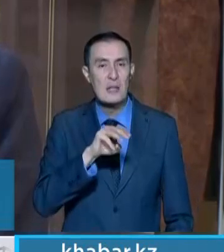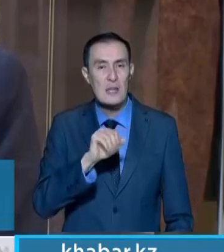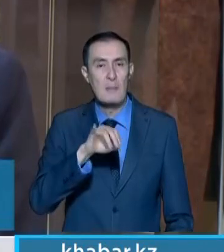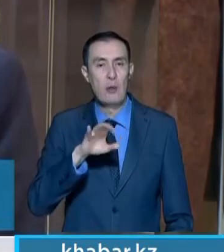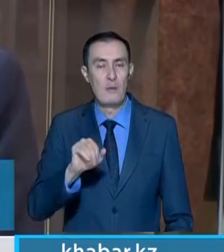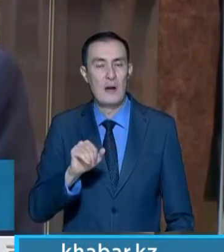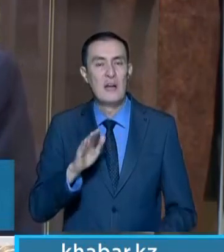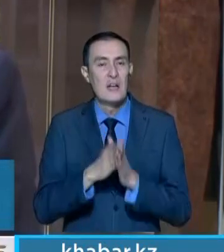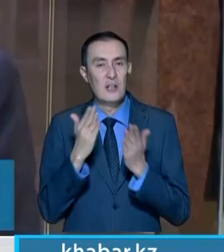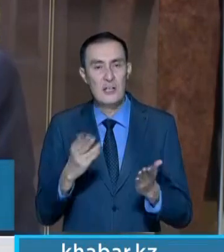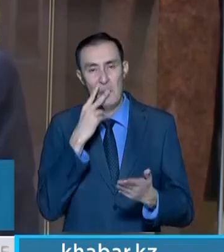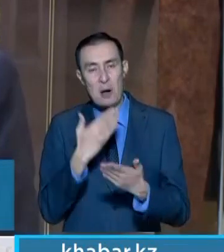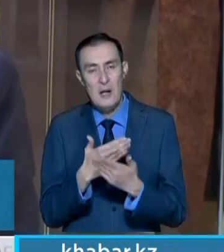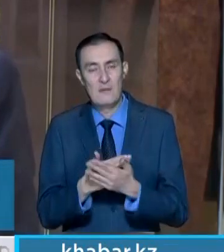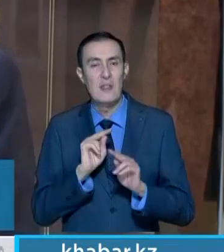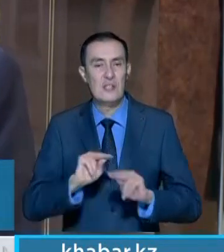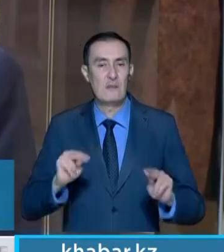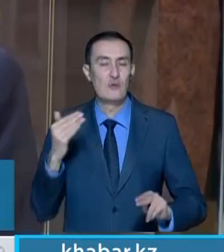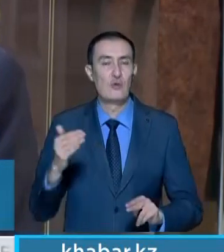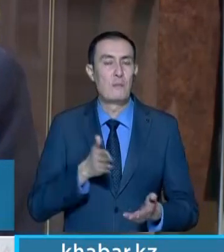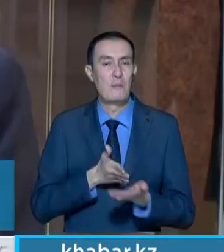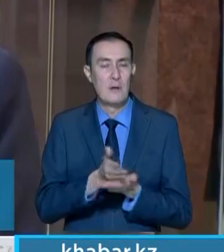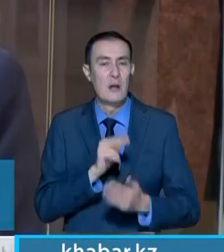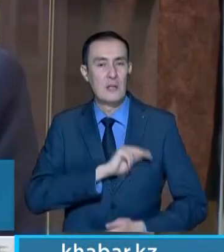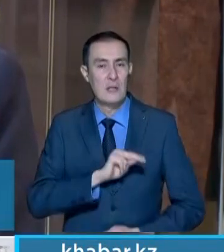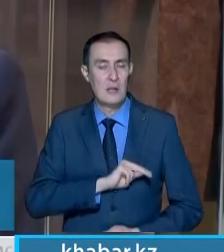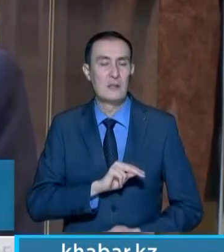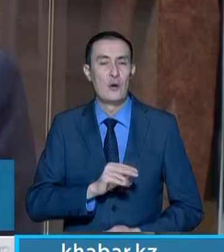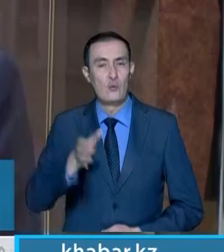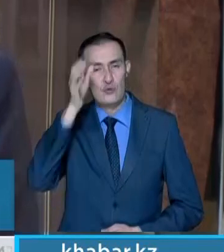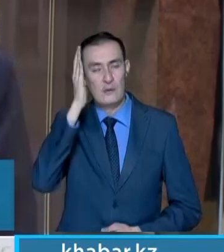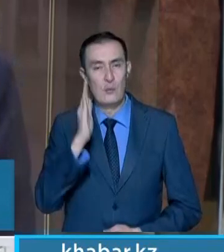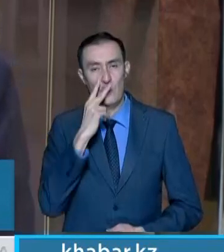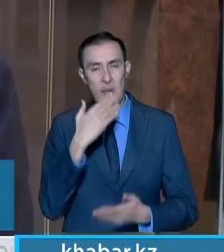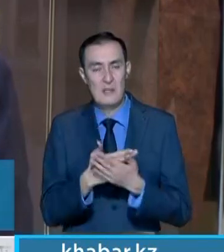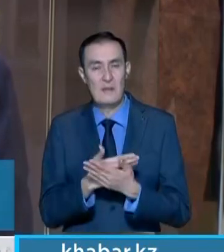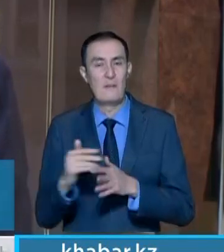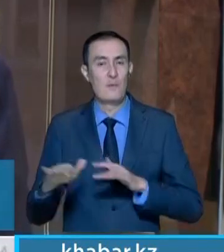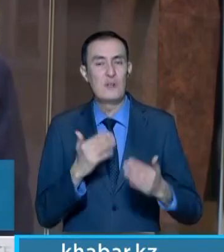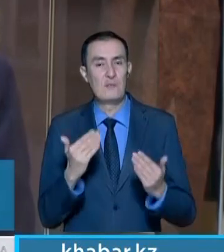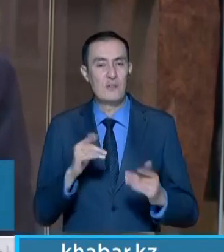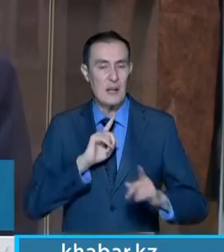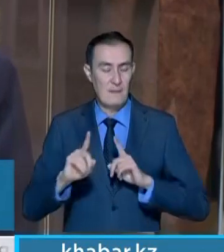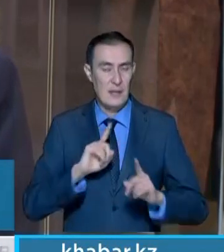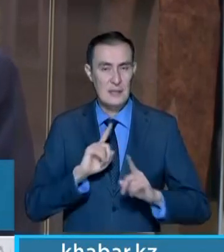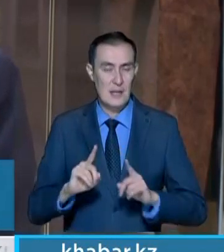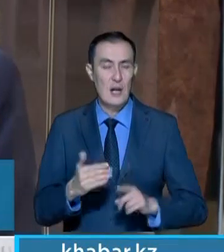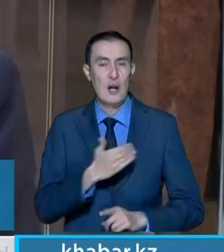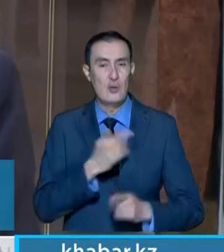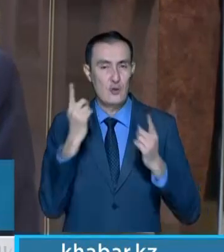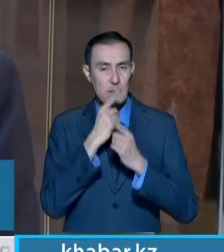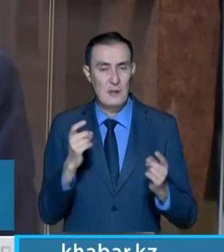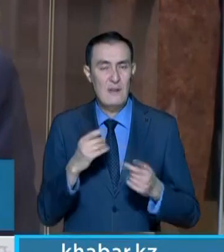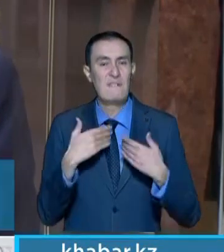Книги, оценивающие и рассказывающие всю наставническую и преподавательскую деятельность ученого, будут представлены в ходе сегодняшней конференции. Хочу отметить,